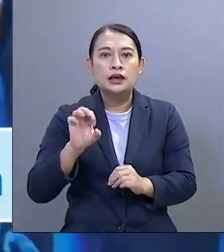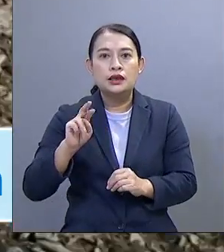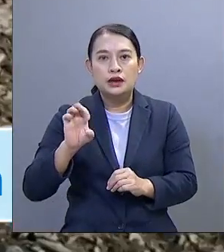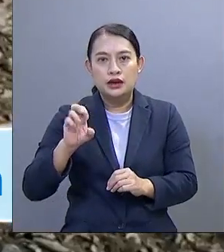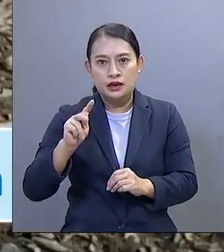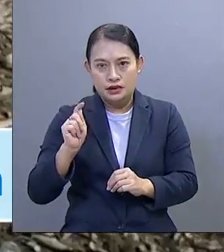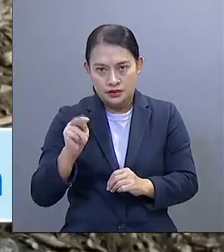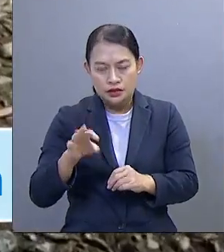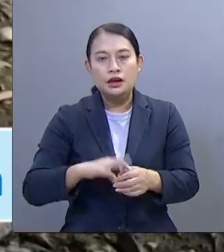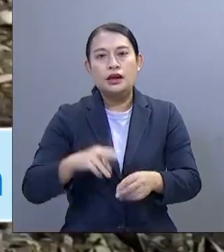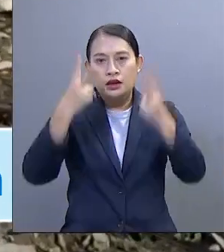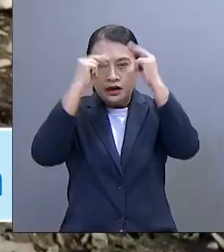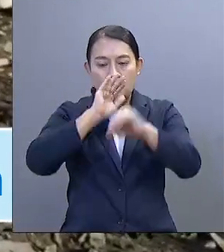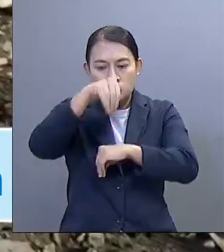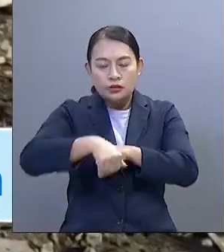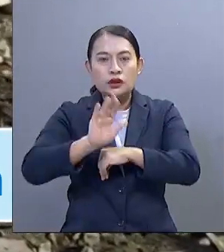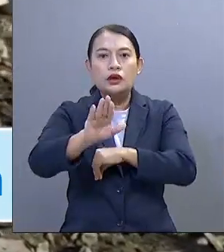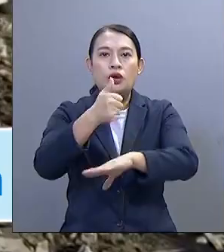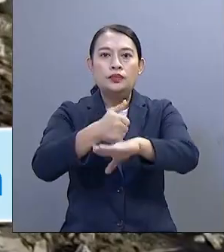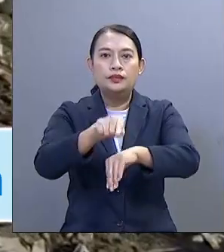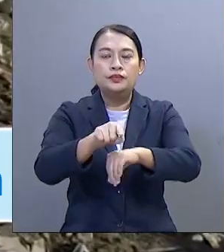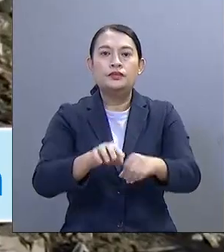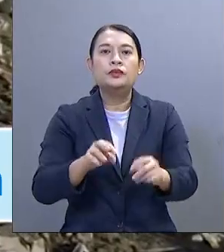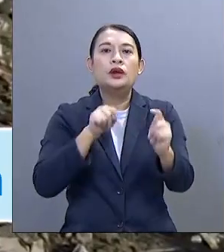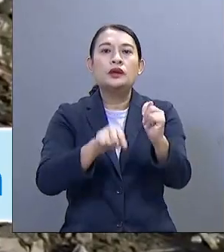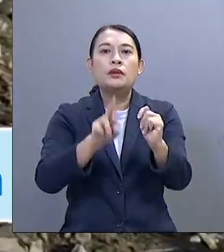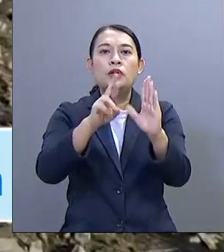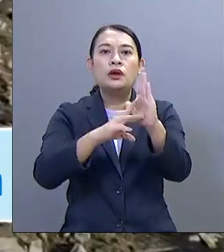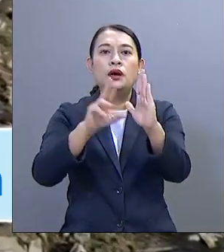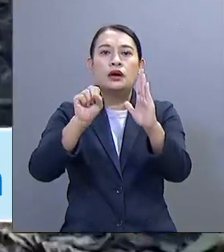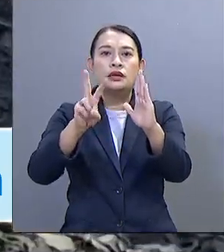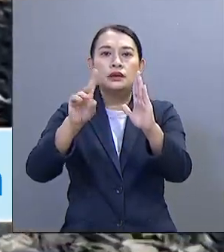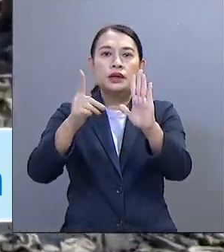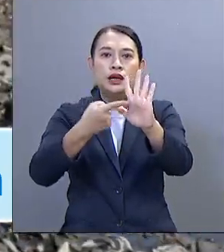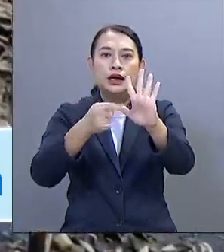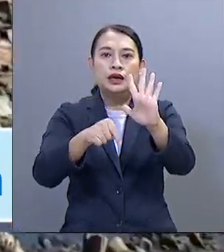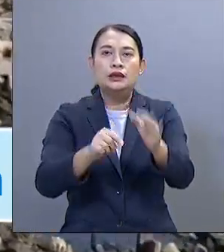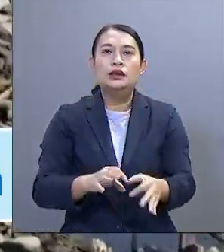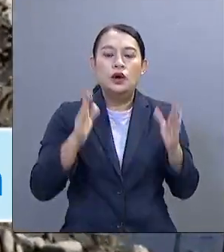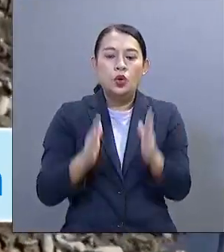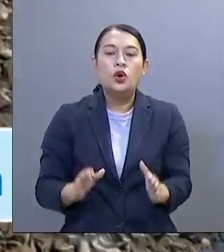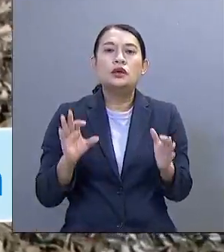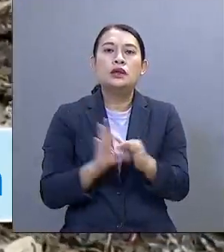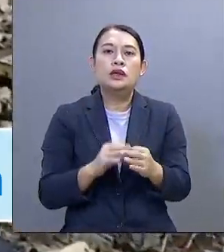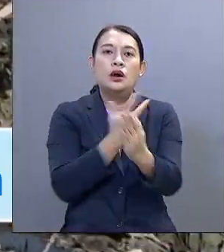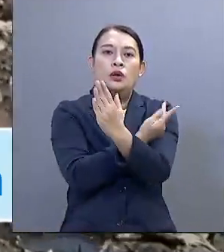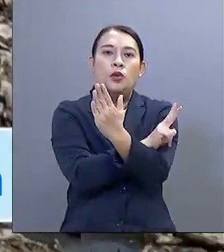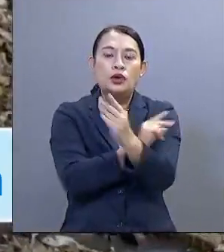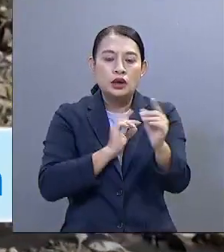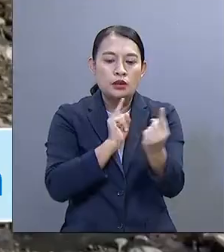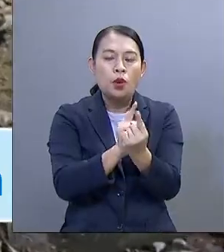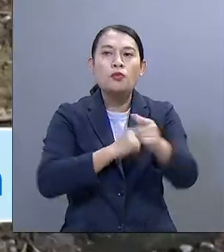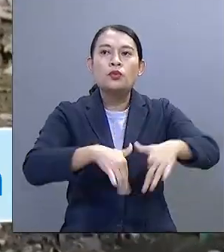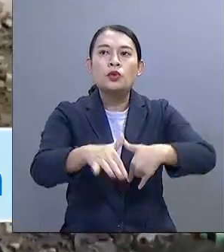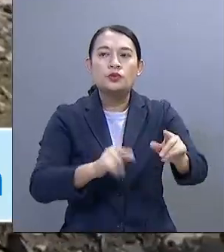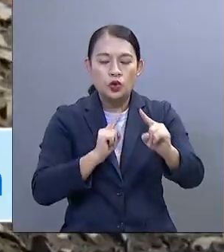นายกเทศมตรี ตำวนรัศสดา และจนที่ทเกี่วข้อง ใพื้ที่จัหวภูเก็นะคะคุผชมค่ะ ต้องลงไปคุยกบชาวบ้านเลย